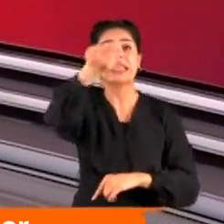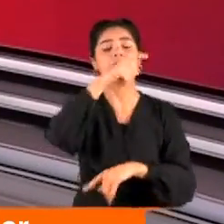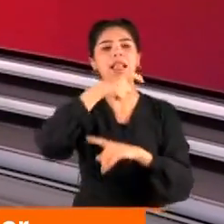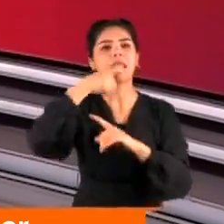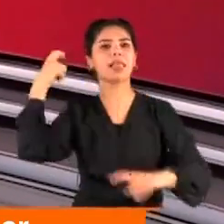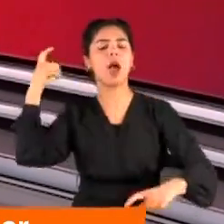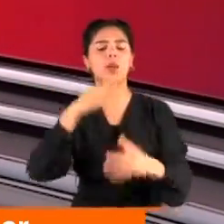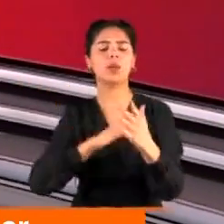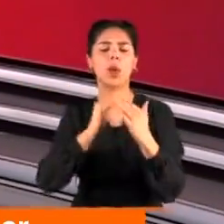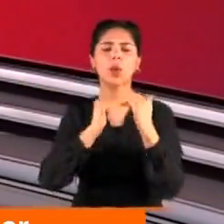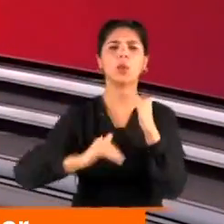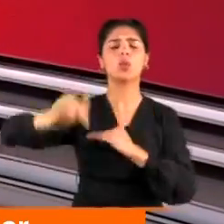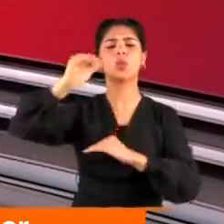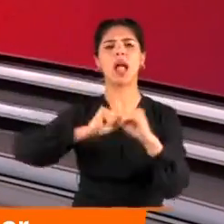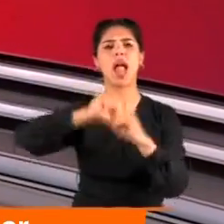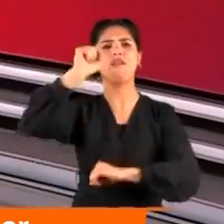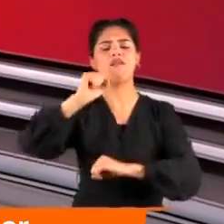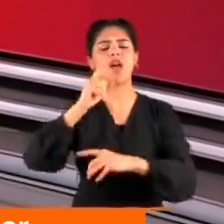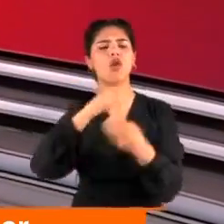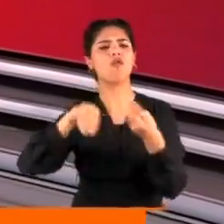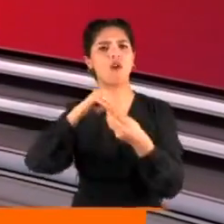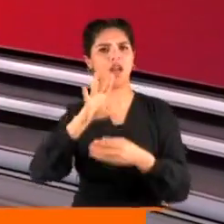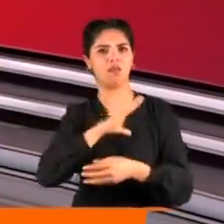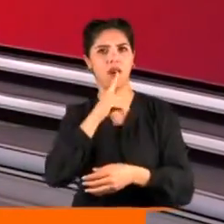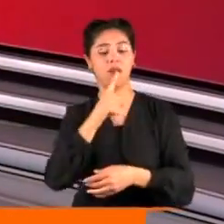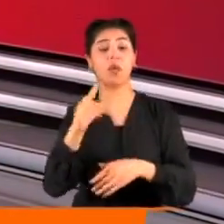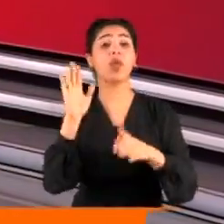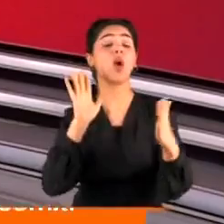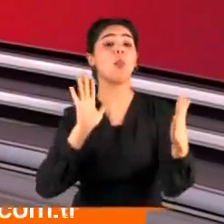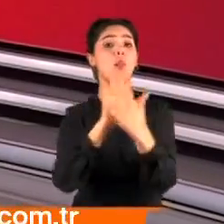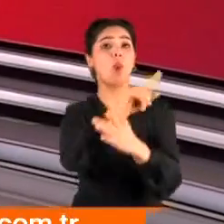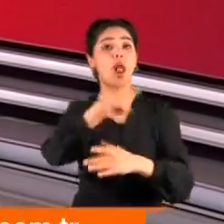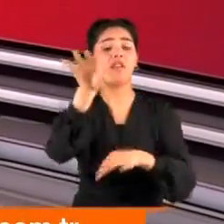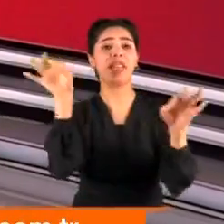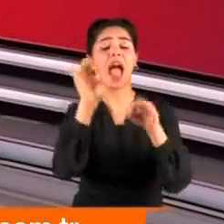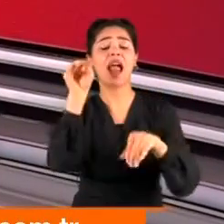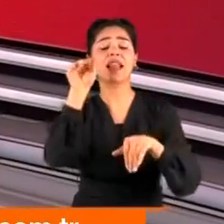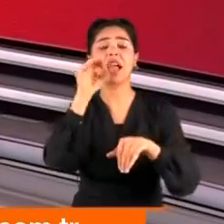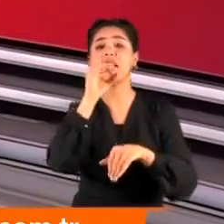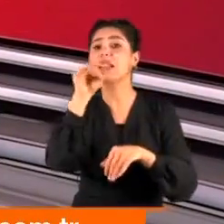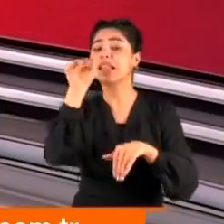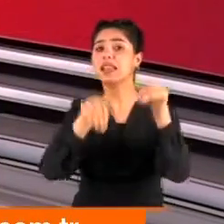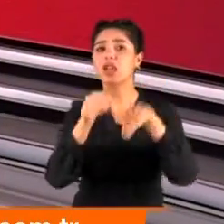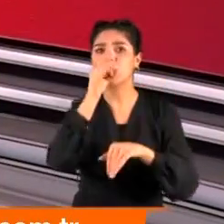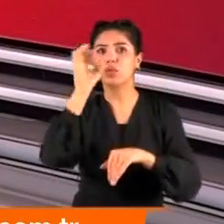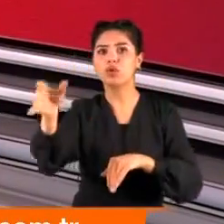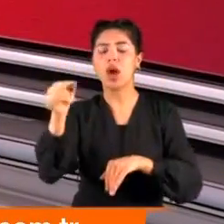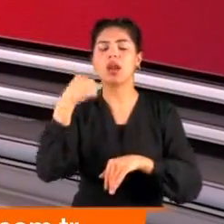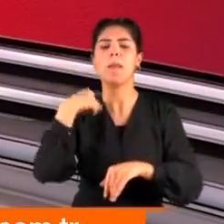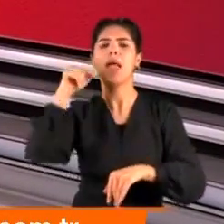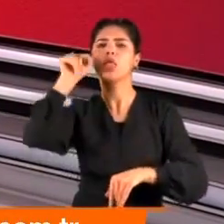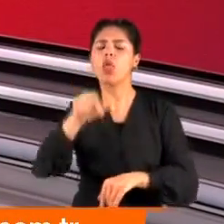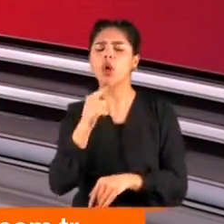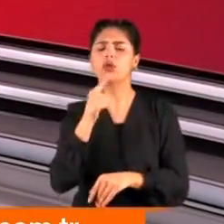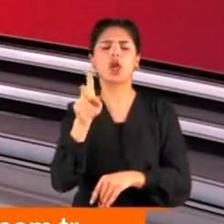yüksek enflasyonla dolu sözleriyle yüklendi. Muhalefetin erken seçim çağrılarına noktalı virgül değil nokta koyuyorum